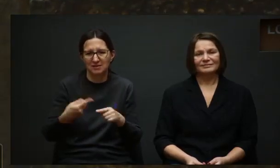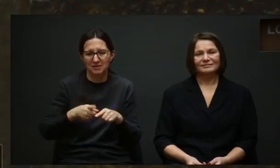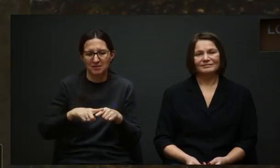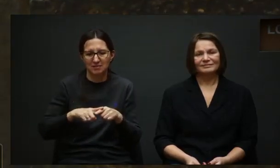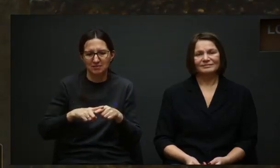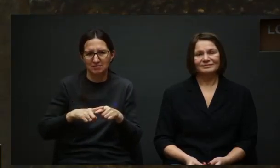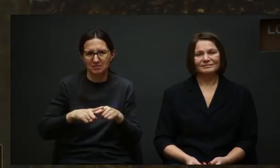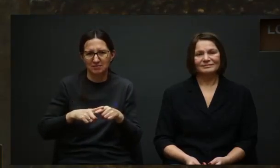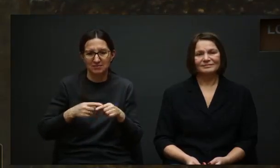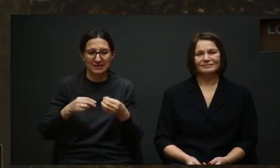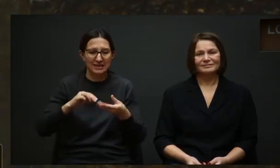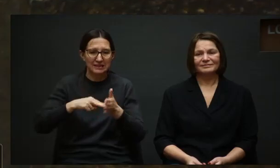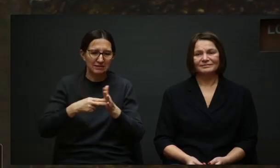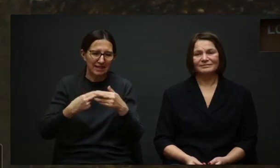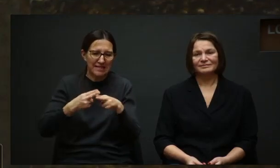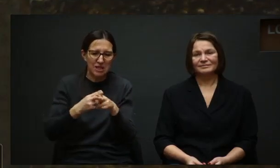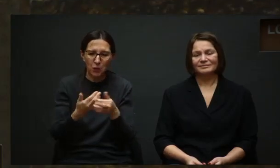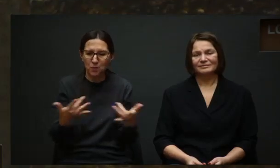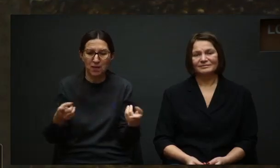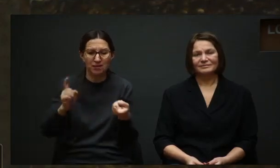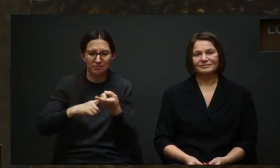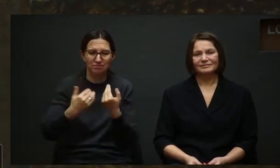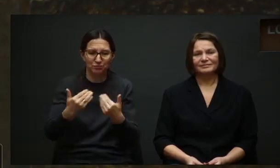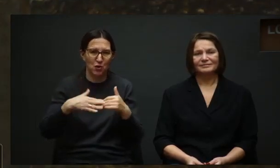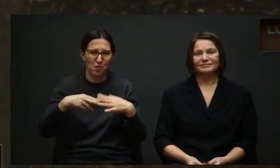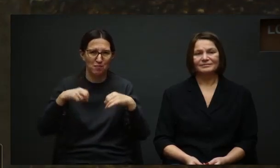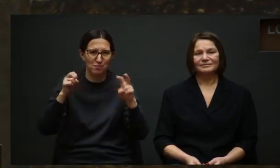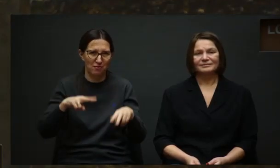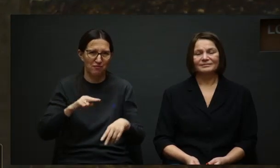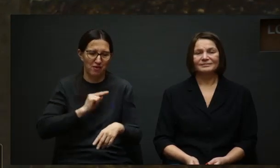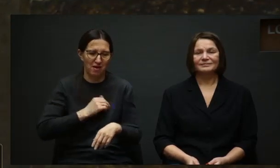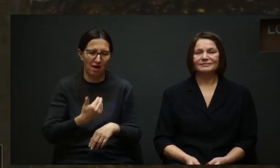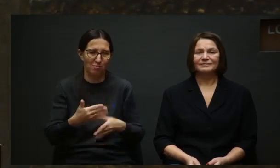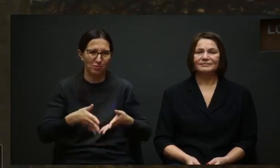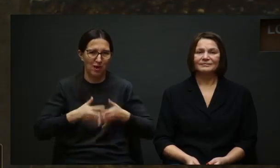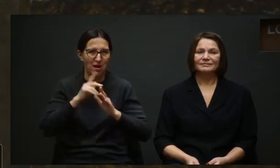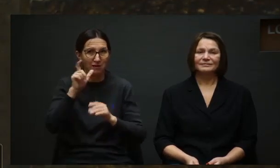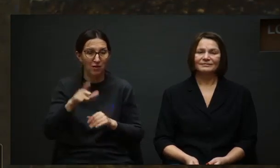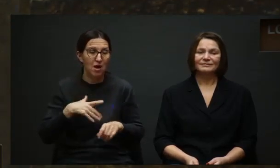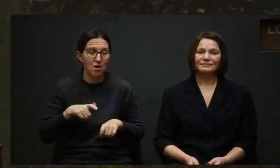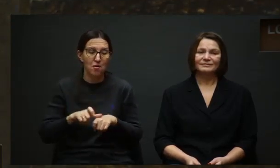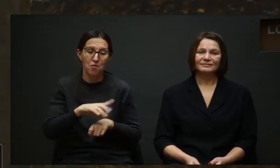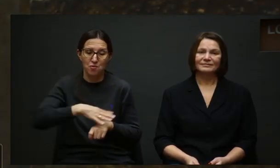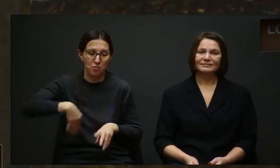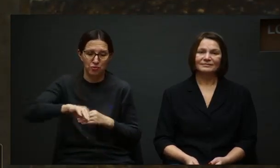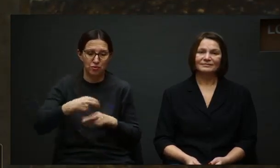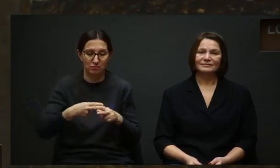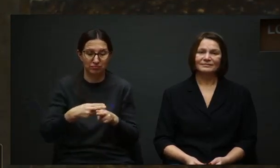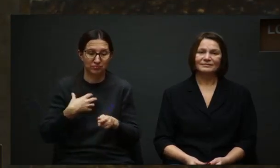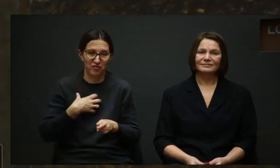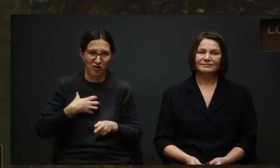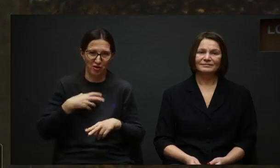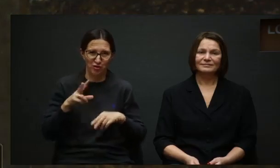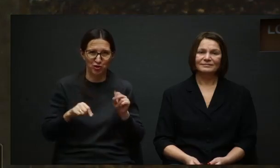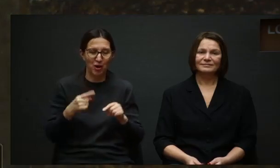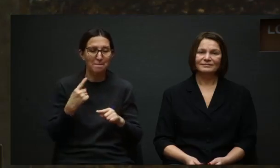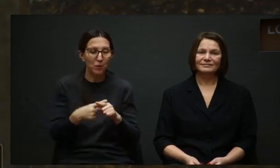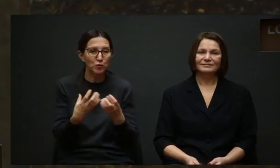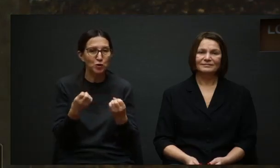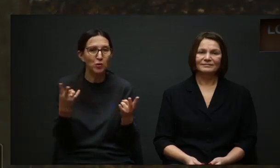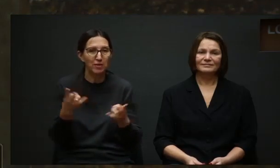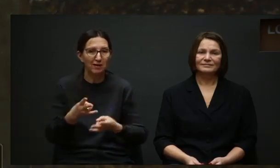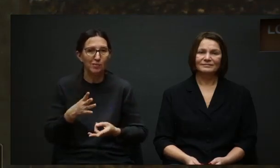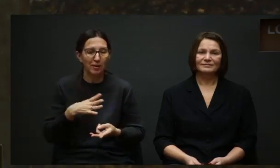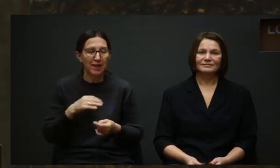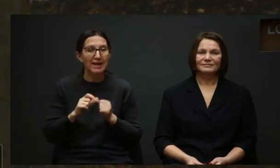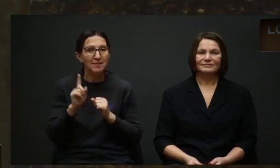скобянка, которая сопровождает профессиональную работу архитектора, была очень важна. А еще к тому же надо еще, вот